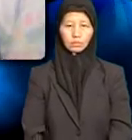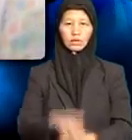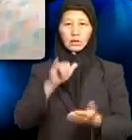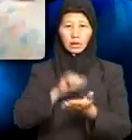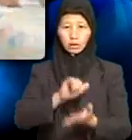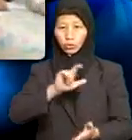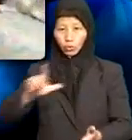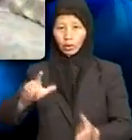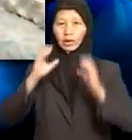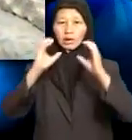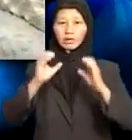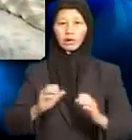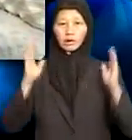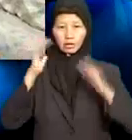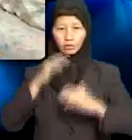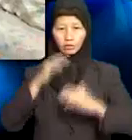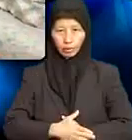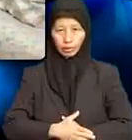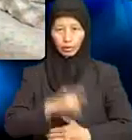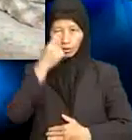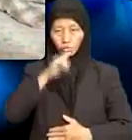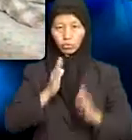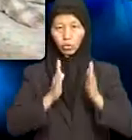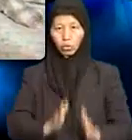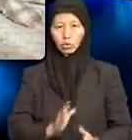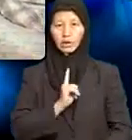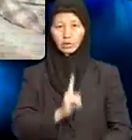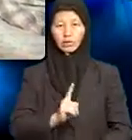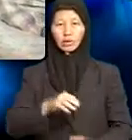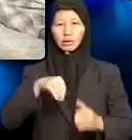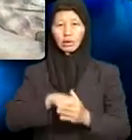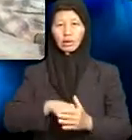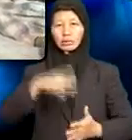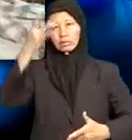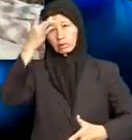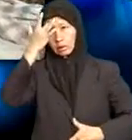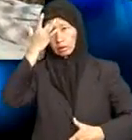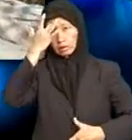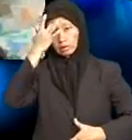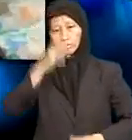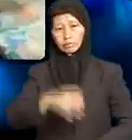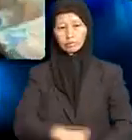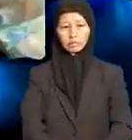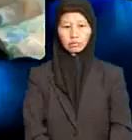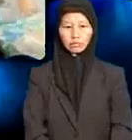Begitulah cara-cara sembahyang untuk umat Islam yang dalam keuzuran dan sakit.